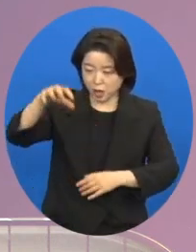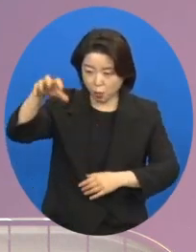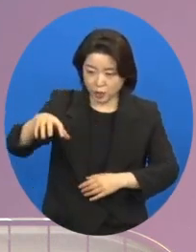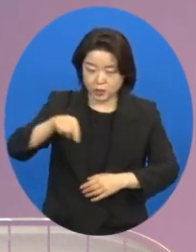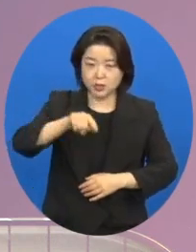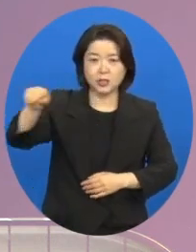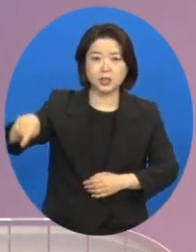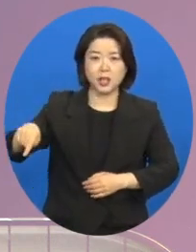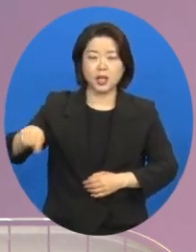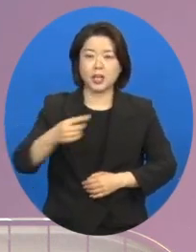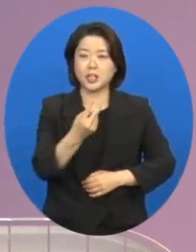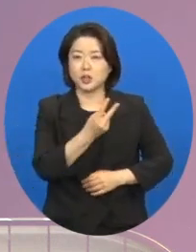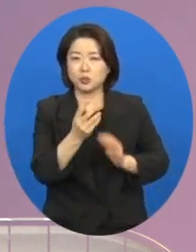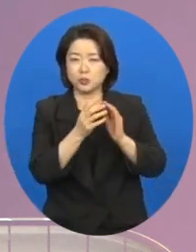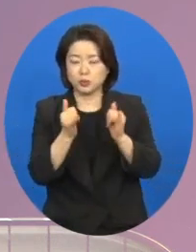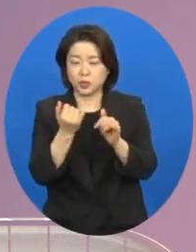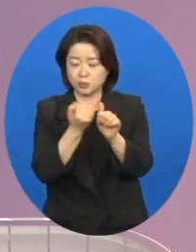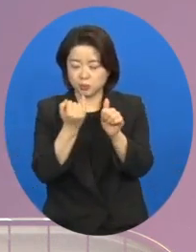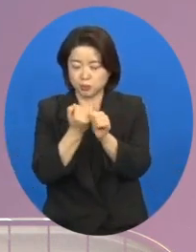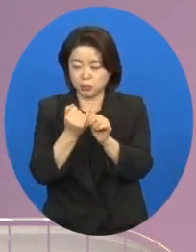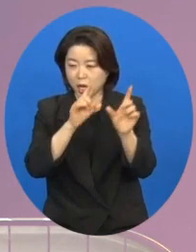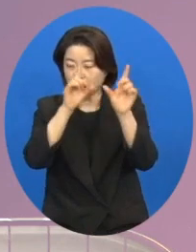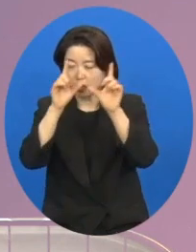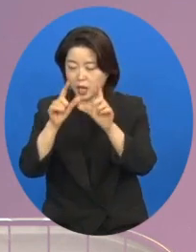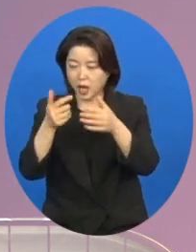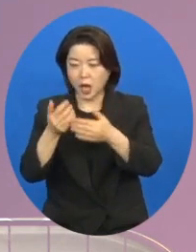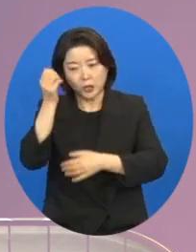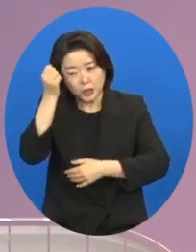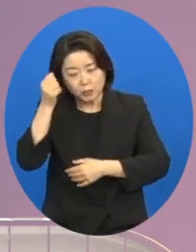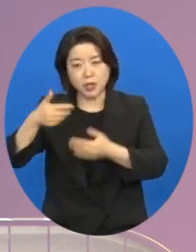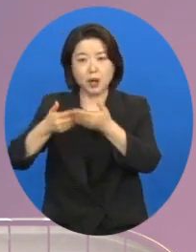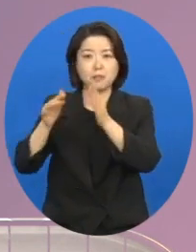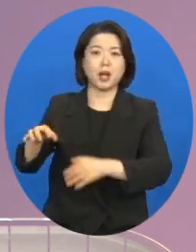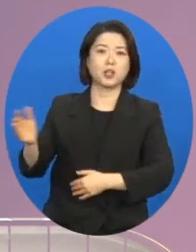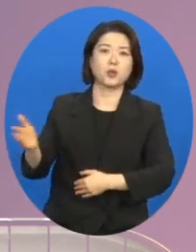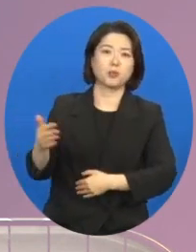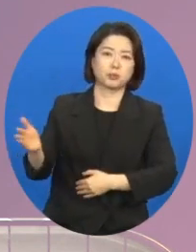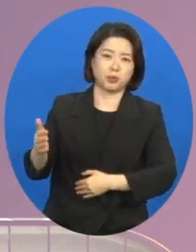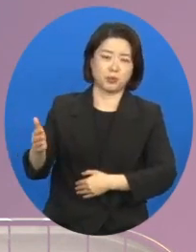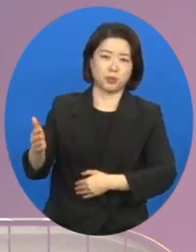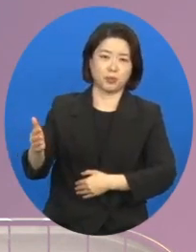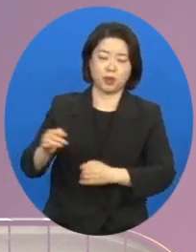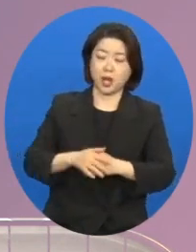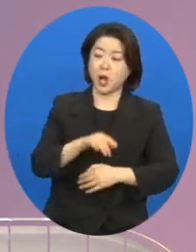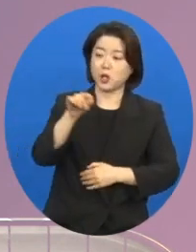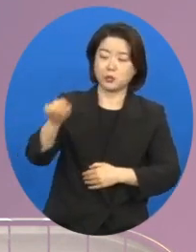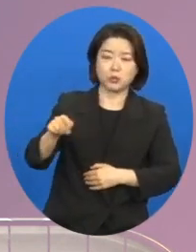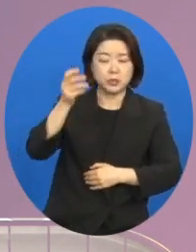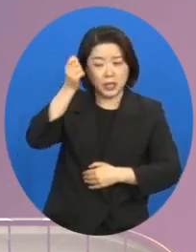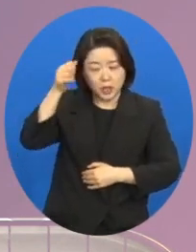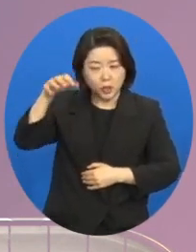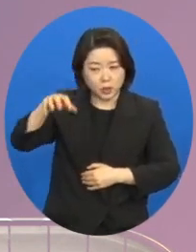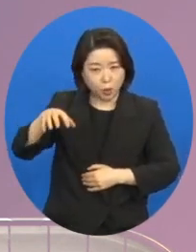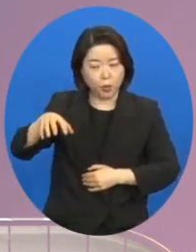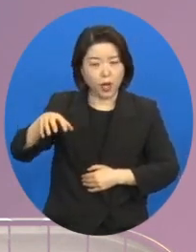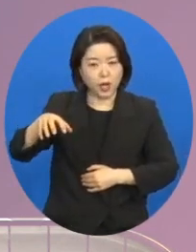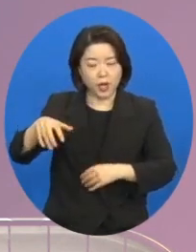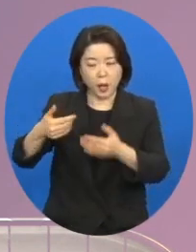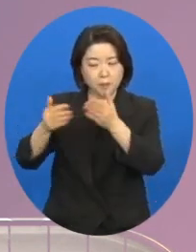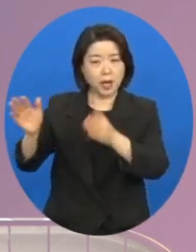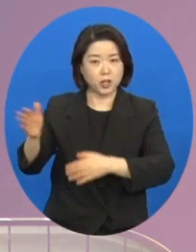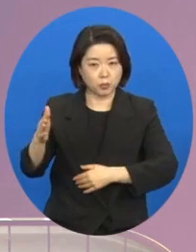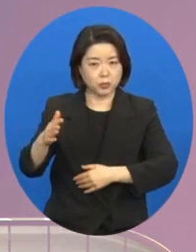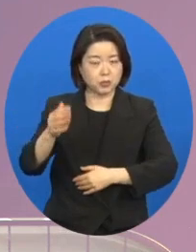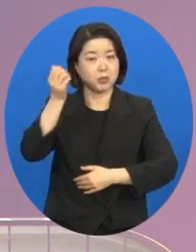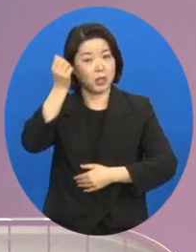성경은 말씀합니다. 7절에 보면 여간에 그들이 거할 방이 없었다. 이 여간이라는 단어가